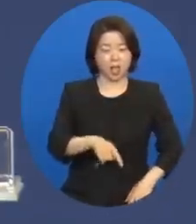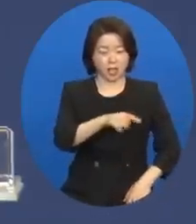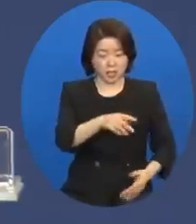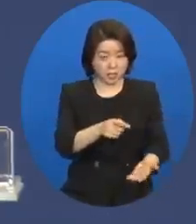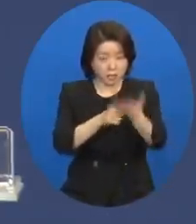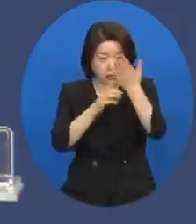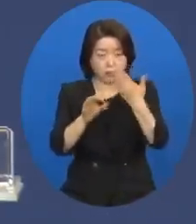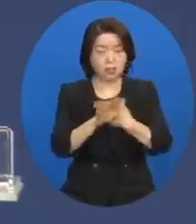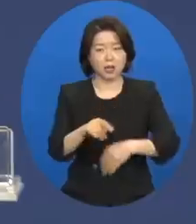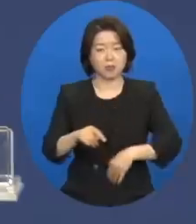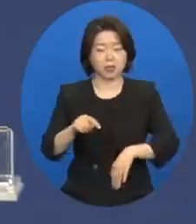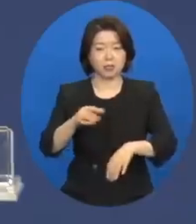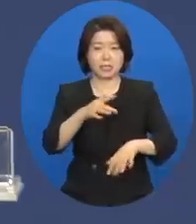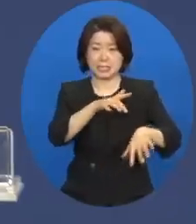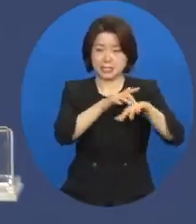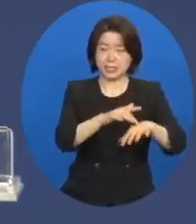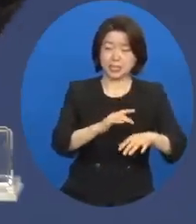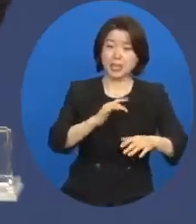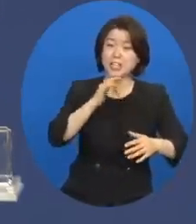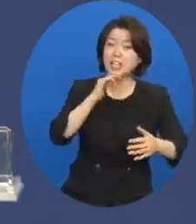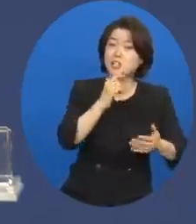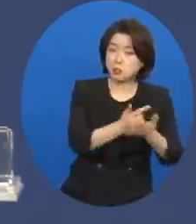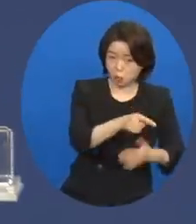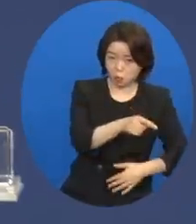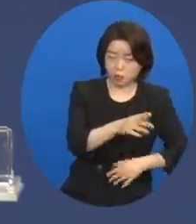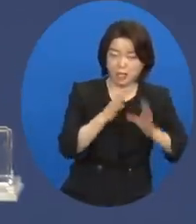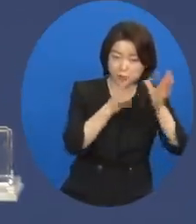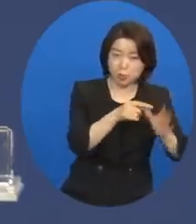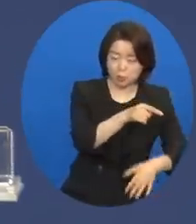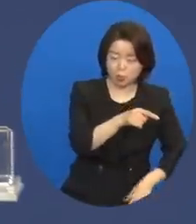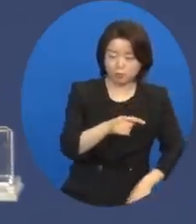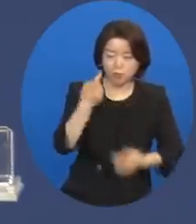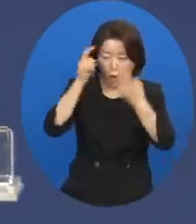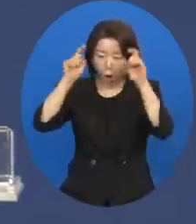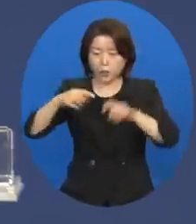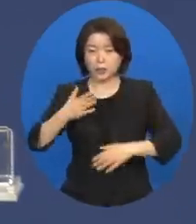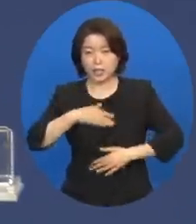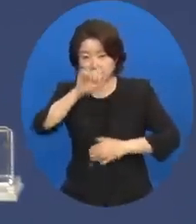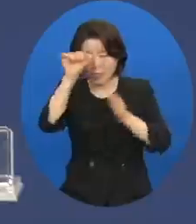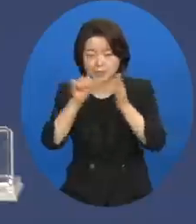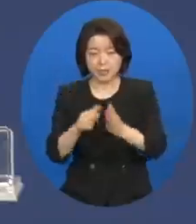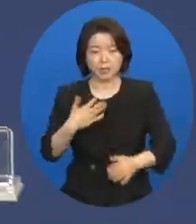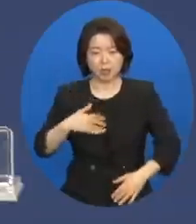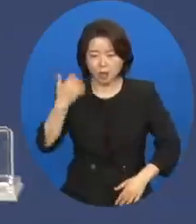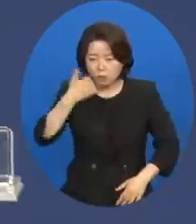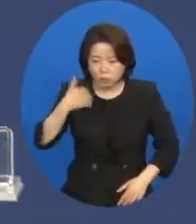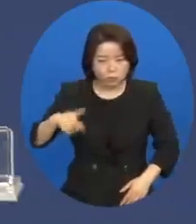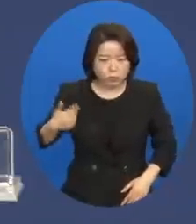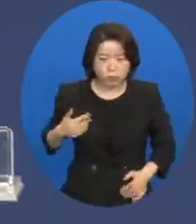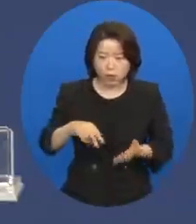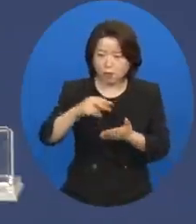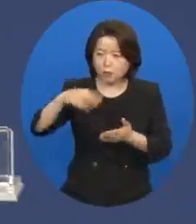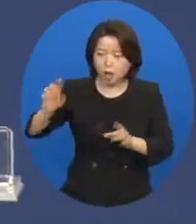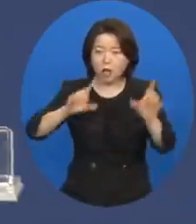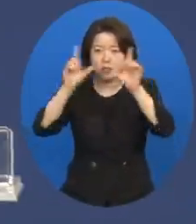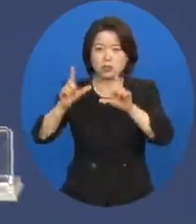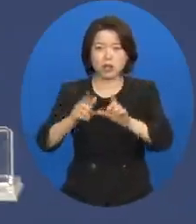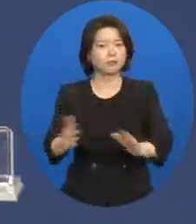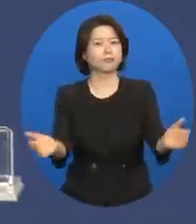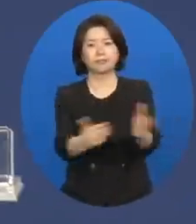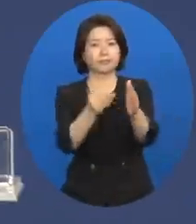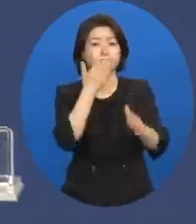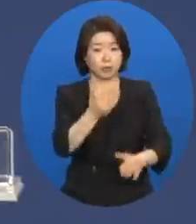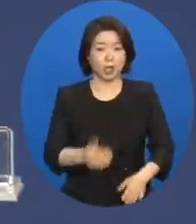사단에게 속거나 혹은 어리석게 내 인생에 대해서 내가 누군지 몰라 방황하는 이런 삶이 끝이